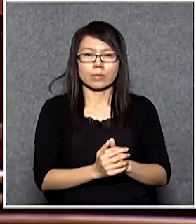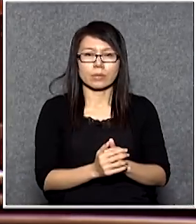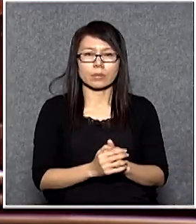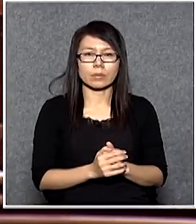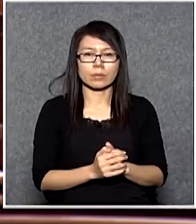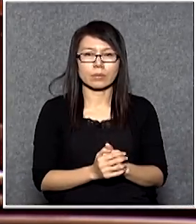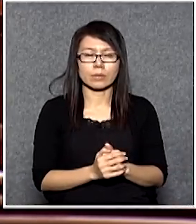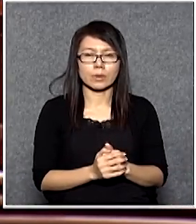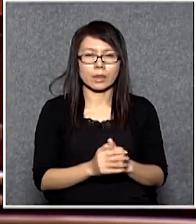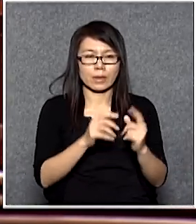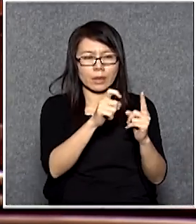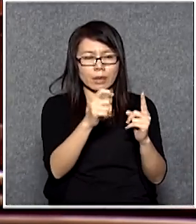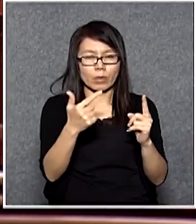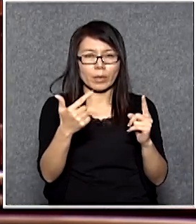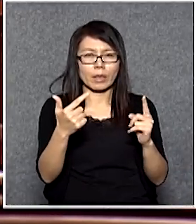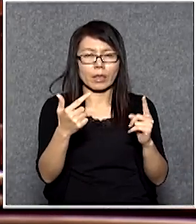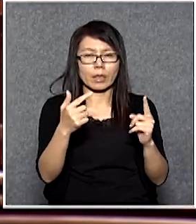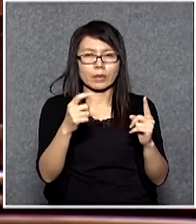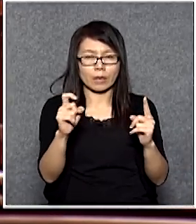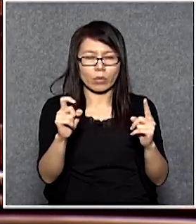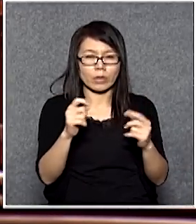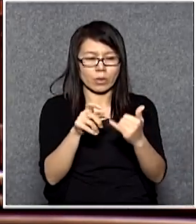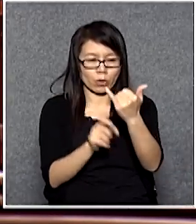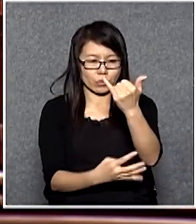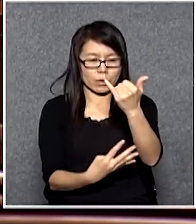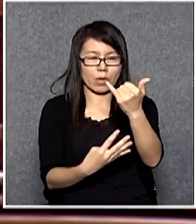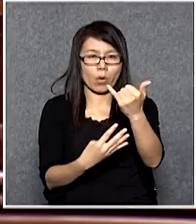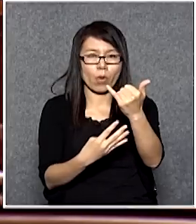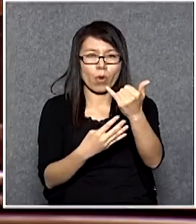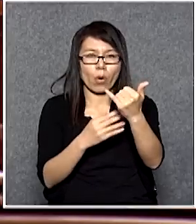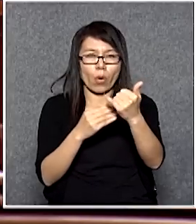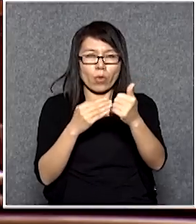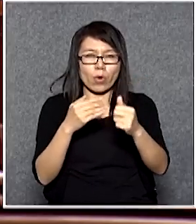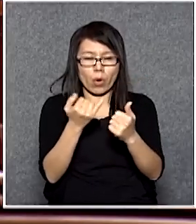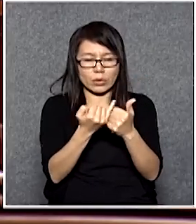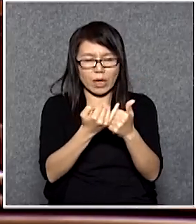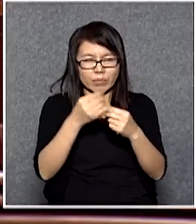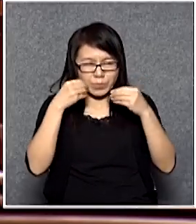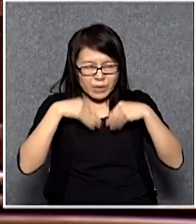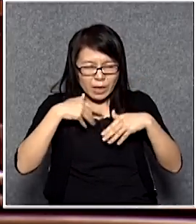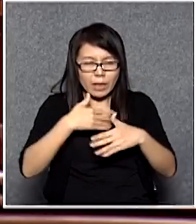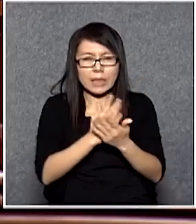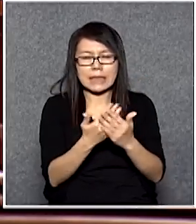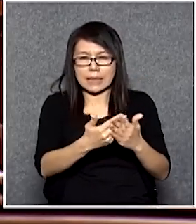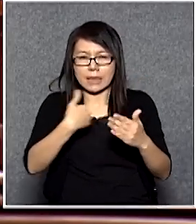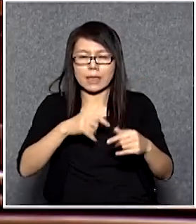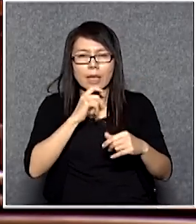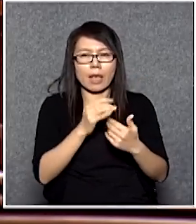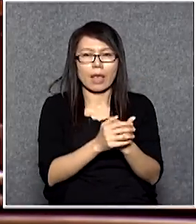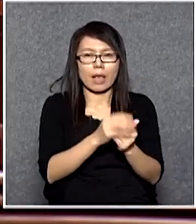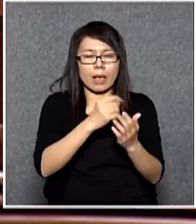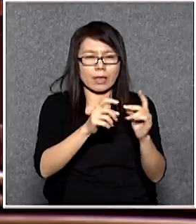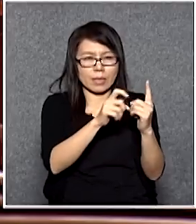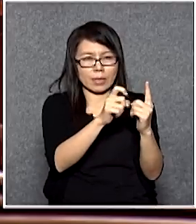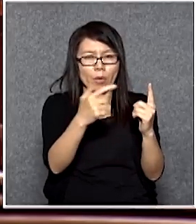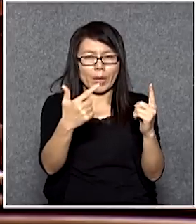在八九六四屠城之前，四十五條在1989年二月的